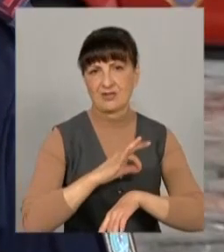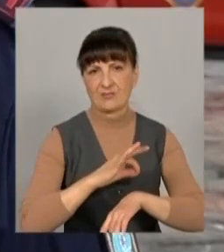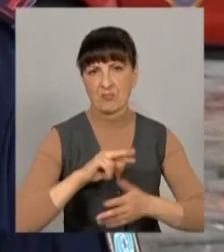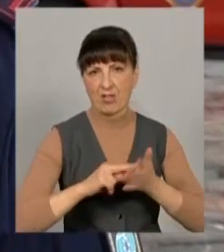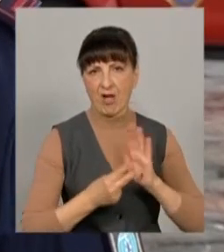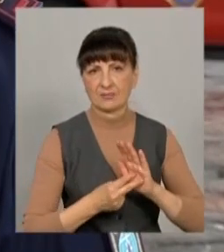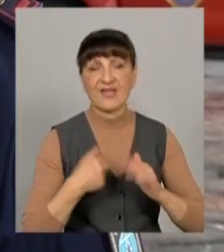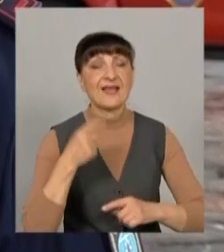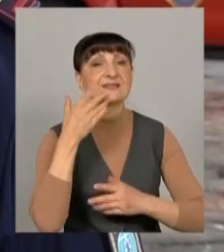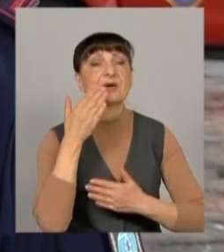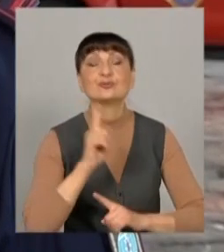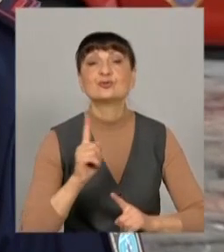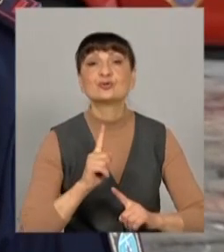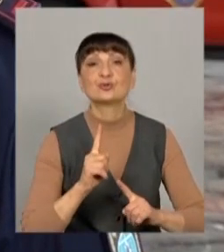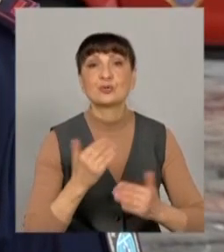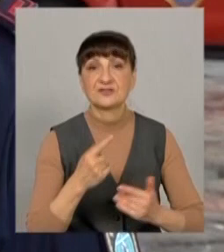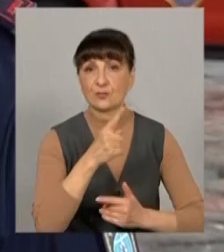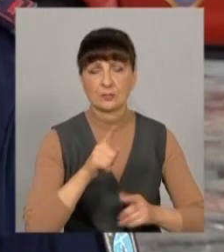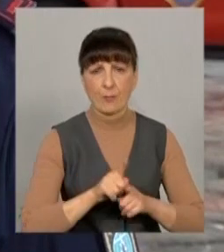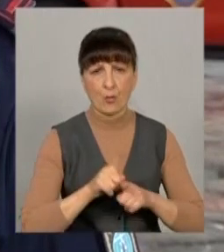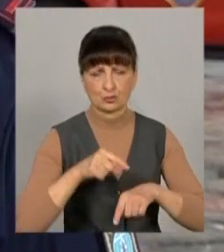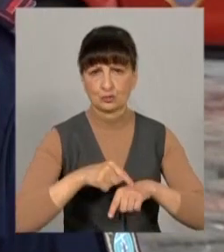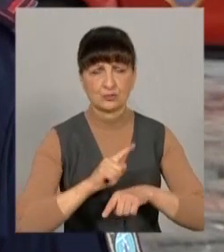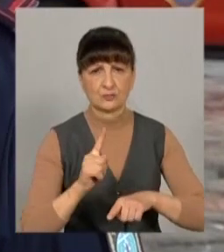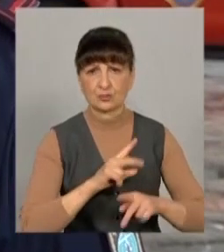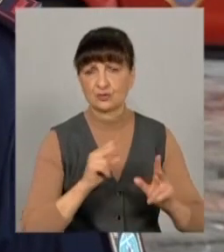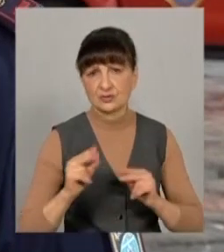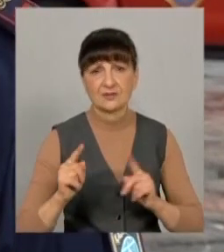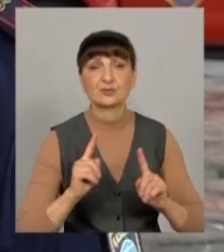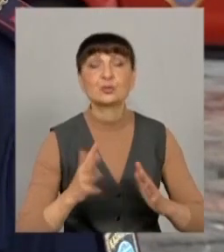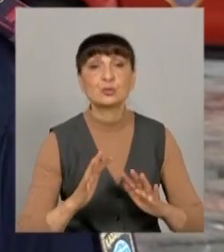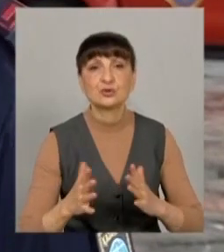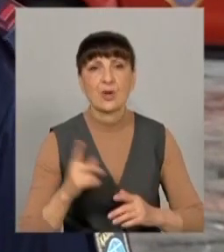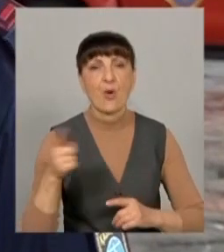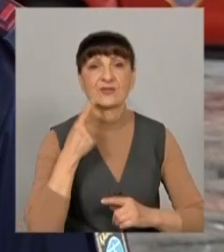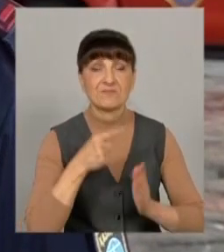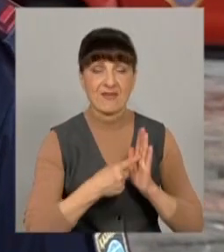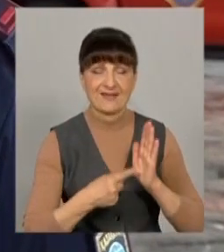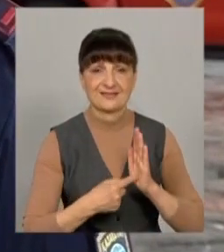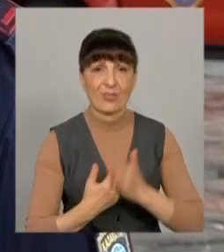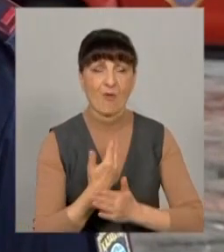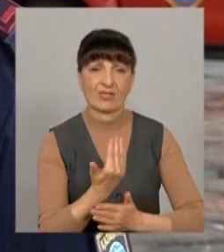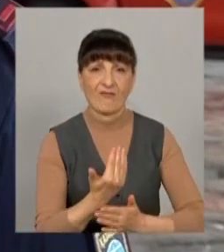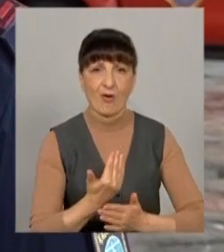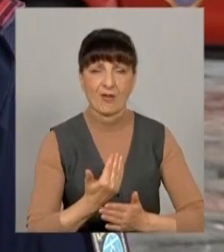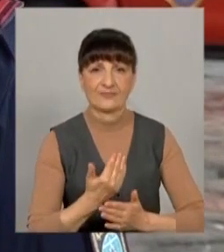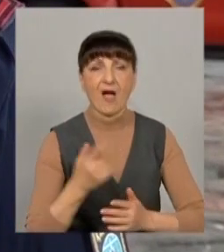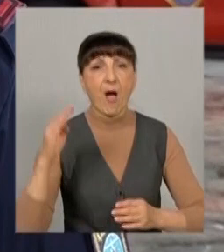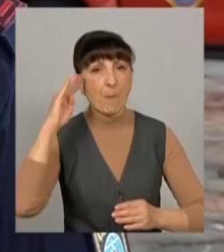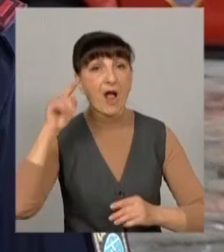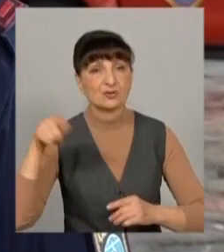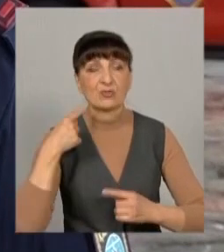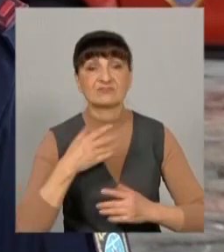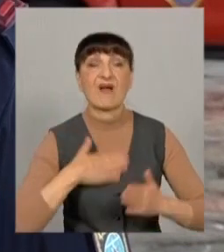спросил, Арслан, что с тобой, какой-то сегодня какой-то сам не свой счастливый, что случилось, поделись с новостью, какие у тебя... И